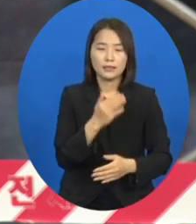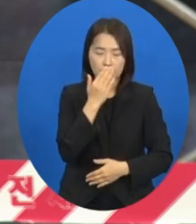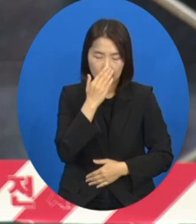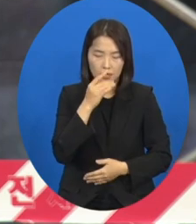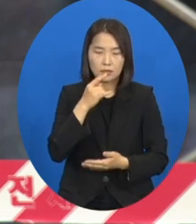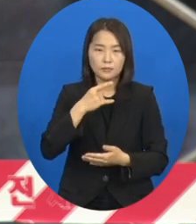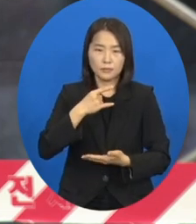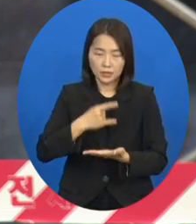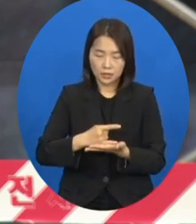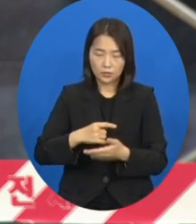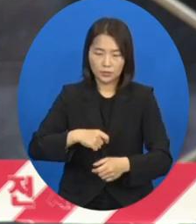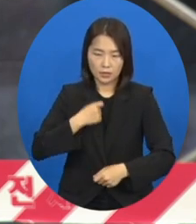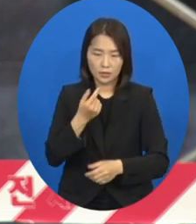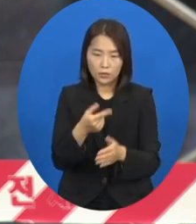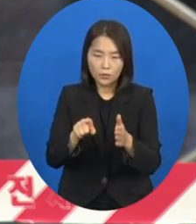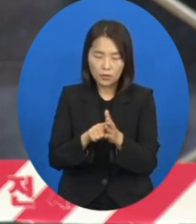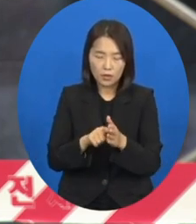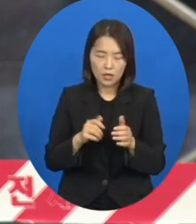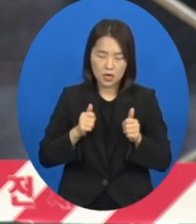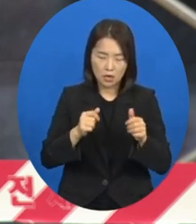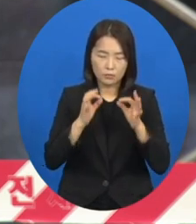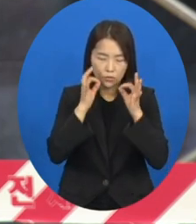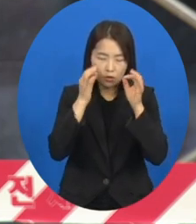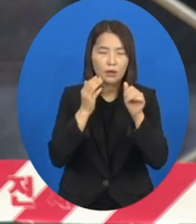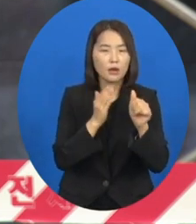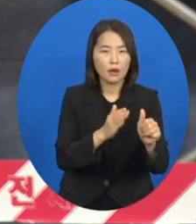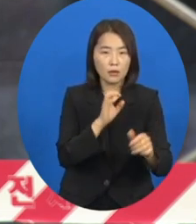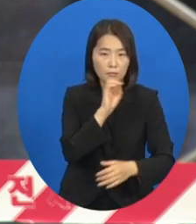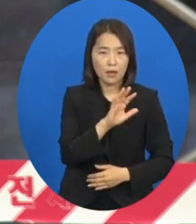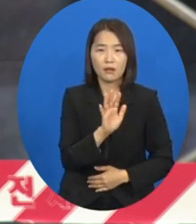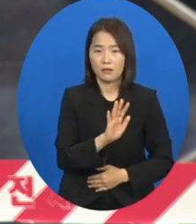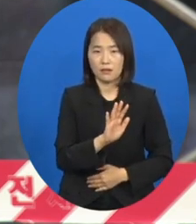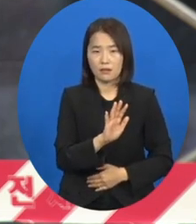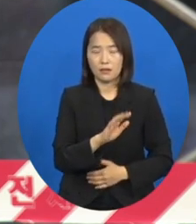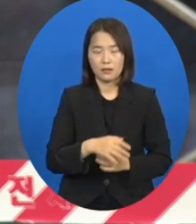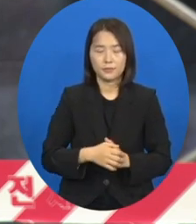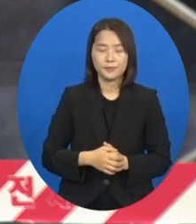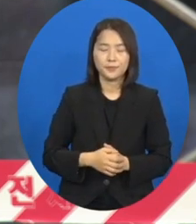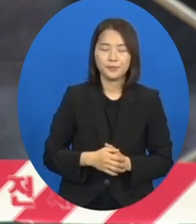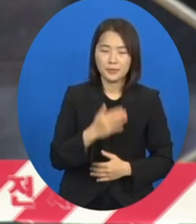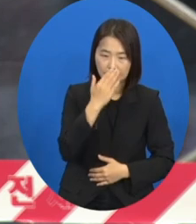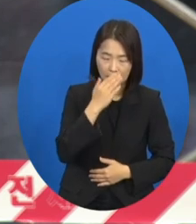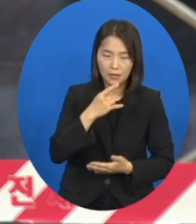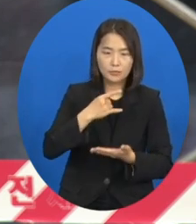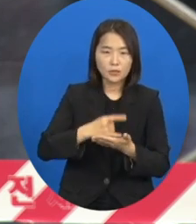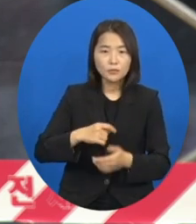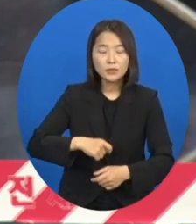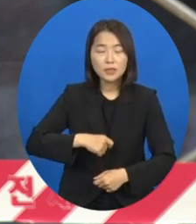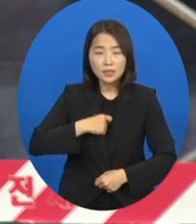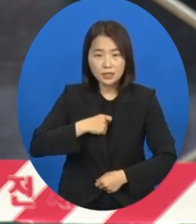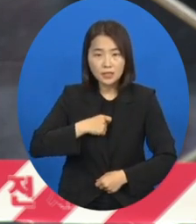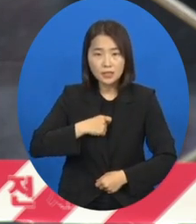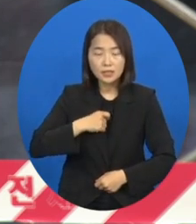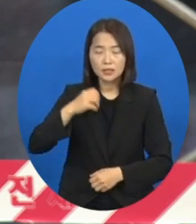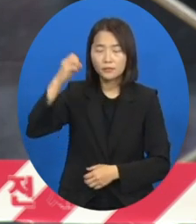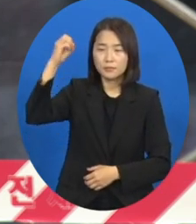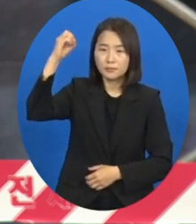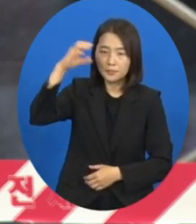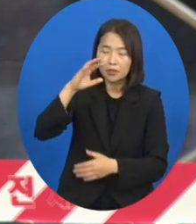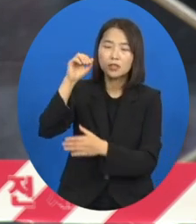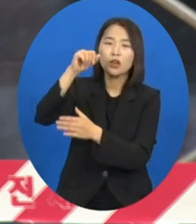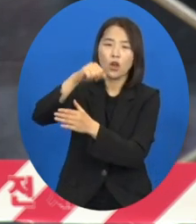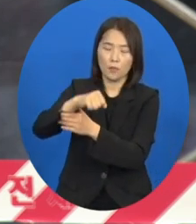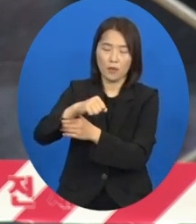위해서 열심히 노력하라 라고 하지 않았습니다. 착함과 의로움과 진실함이 빛의 열매다